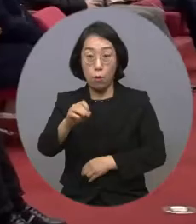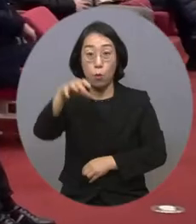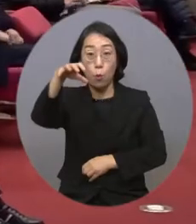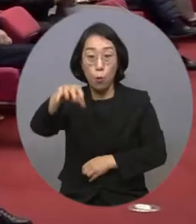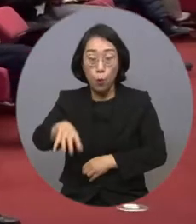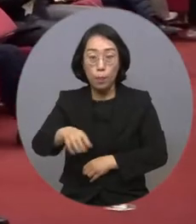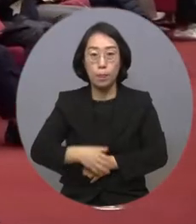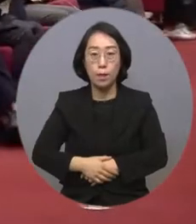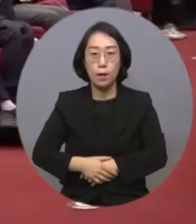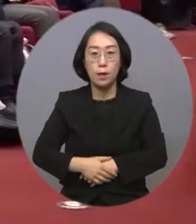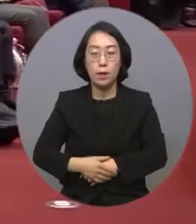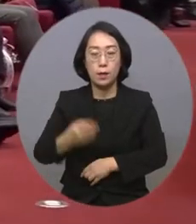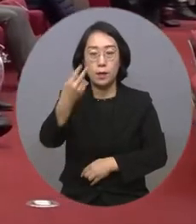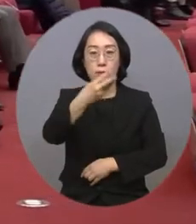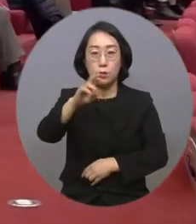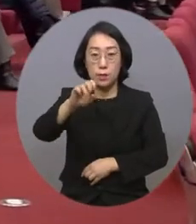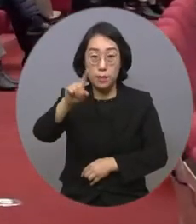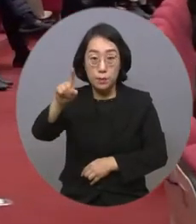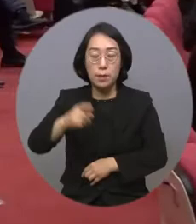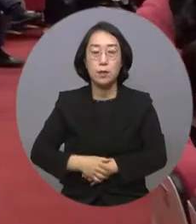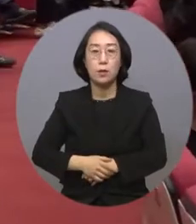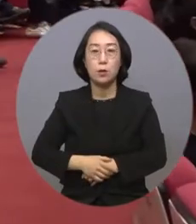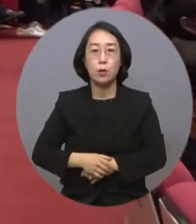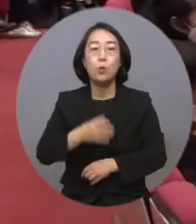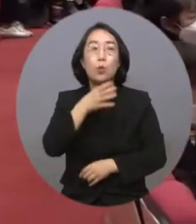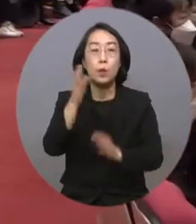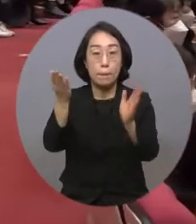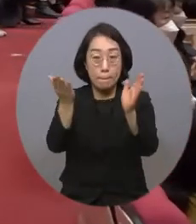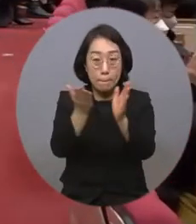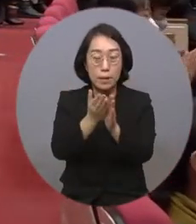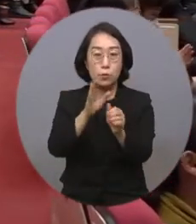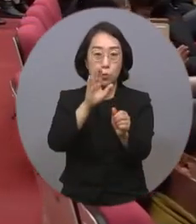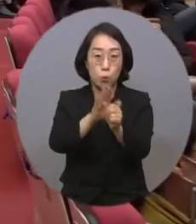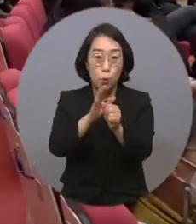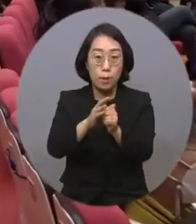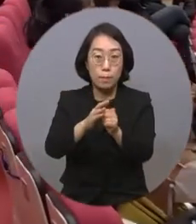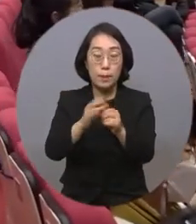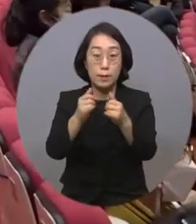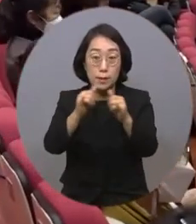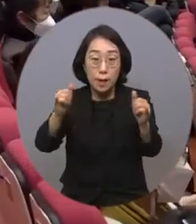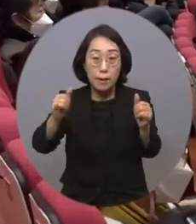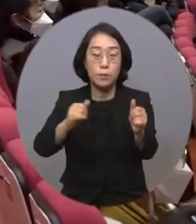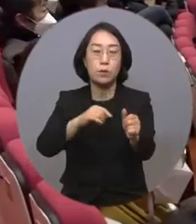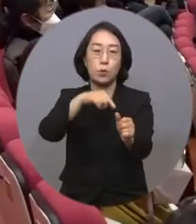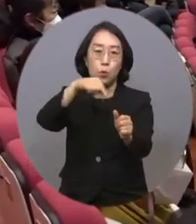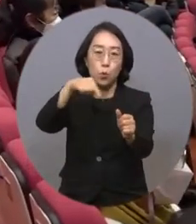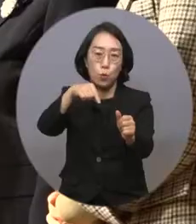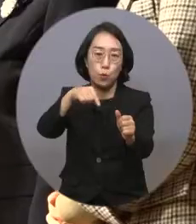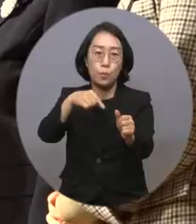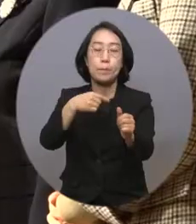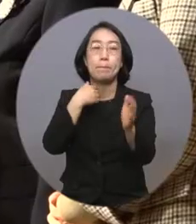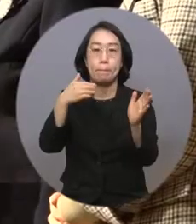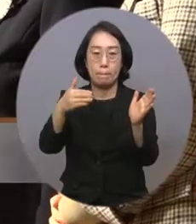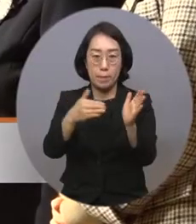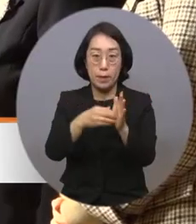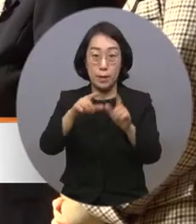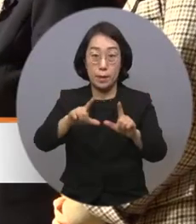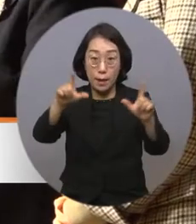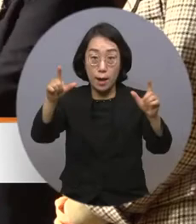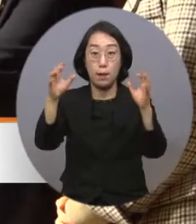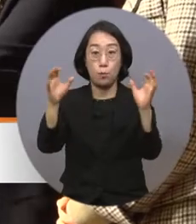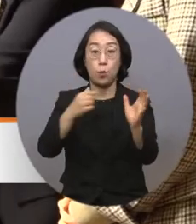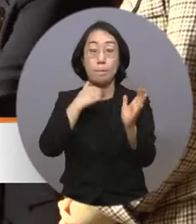공연장에서 2021 노인 맞춤 돌봄 서비스 수행 인력 역량 강화 교육이 진행되었습니다. 이날